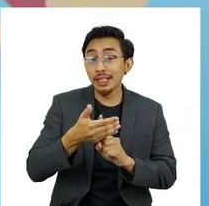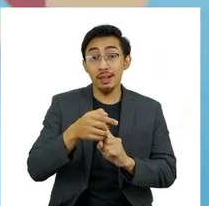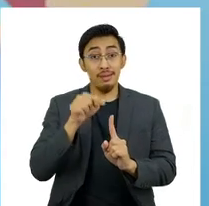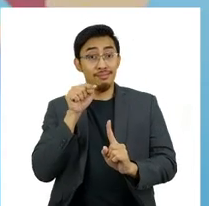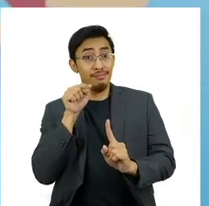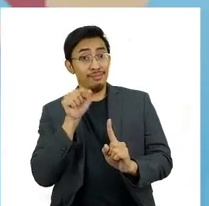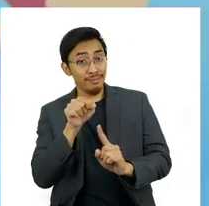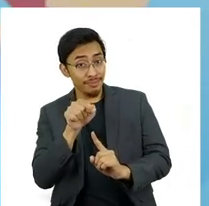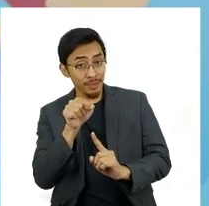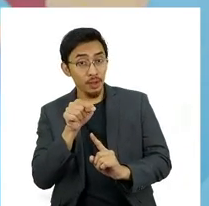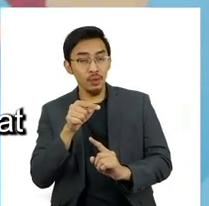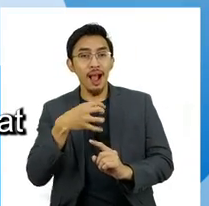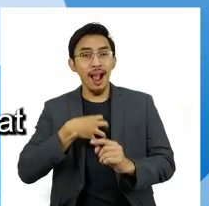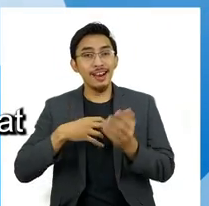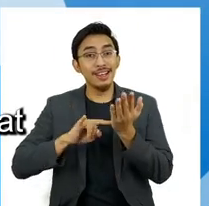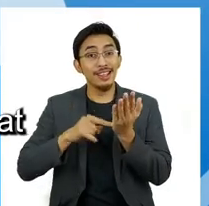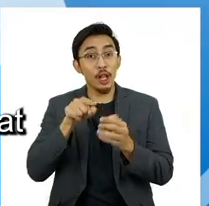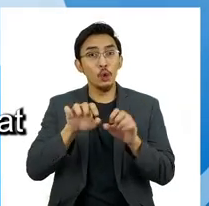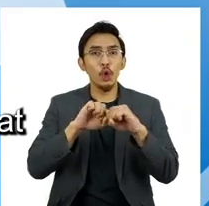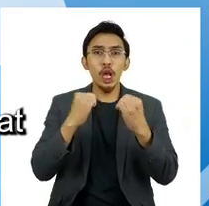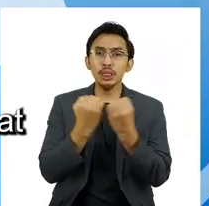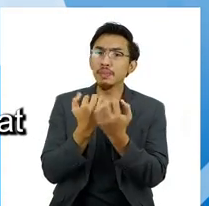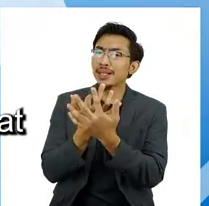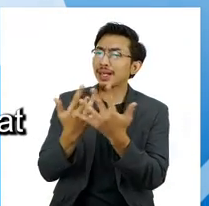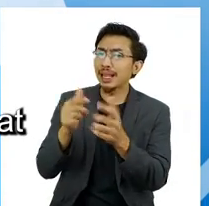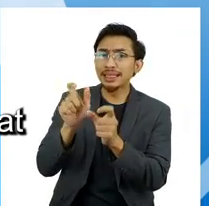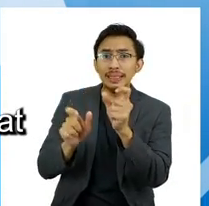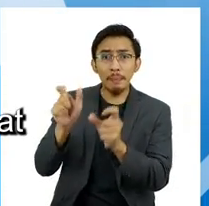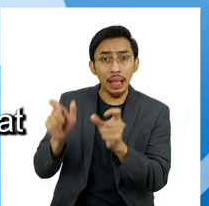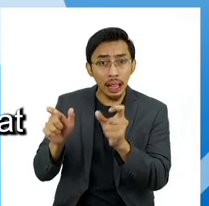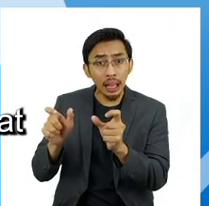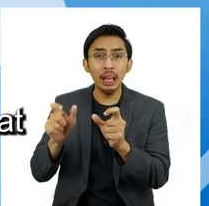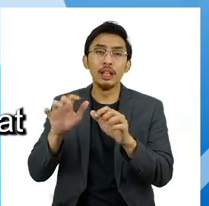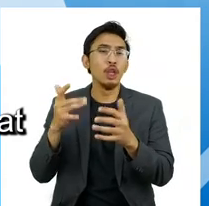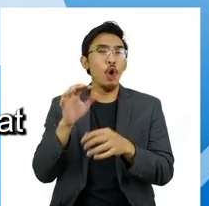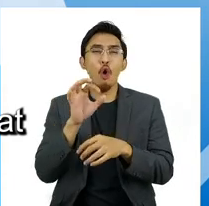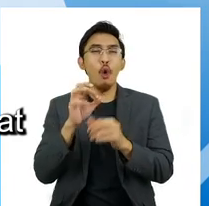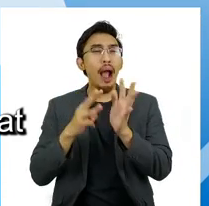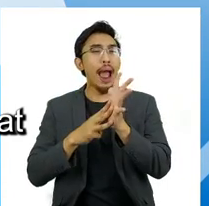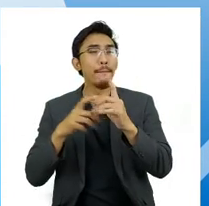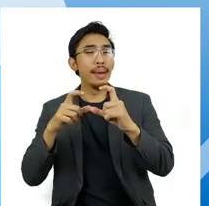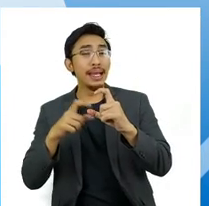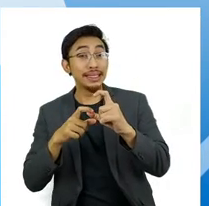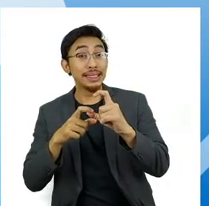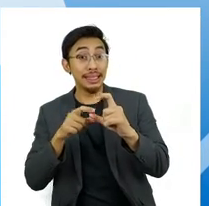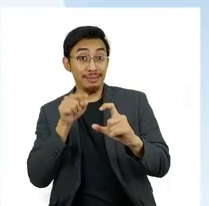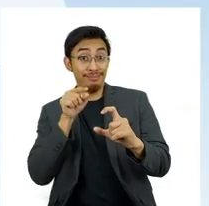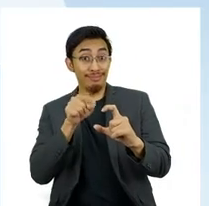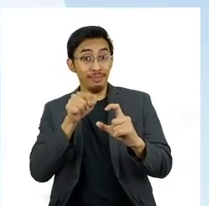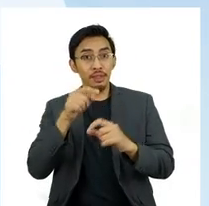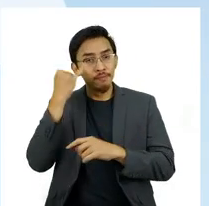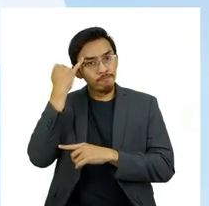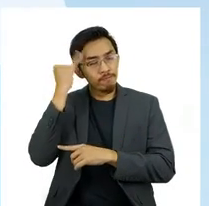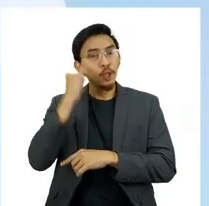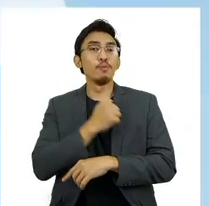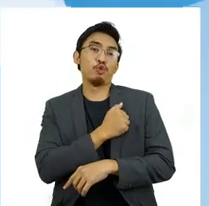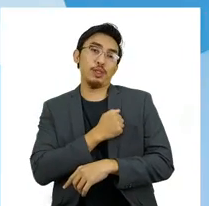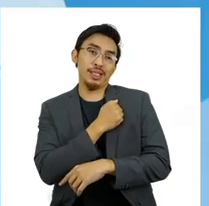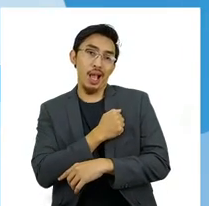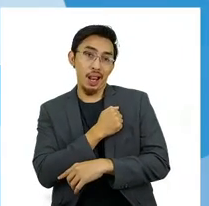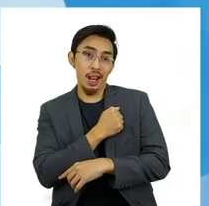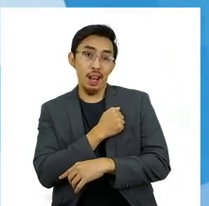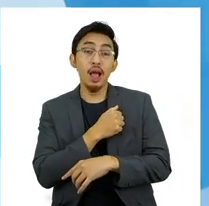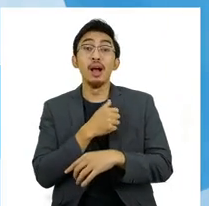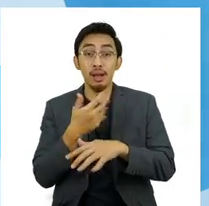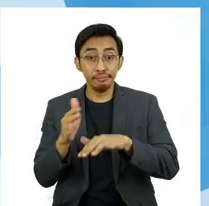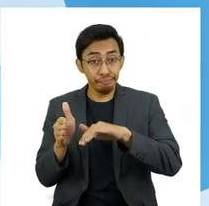perlindungan hak digital. Pengertian hak digital sering digunakan organisasi masyarakat sipil atau OMS pada ranah ilmu